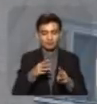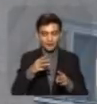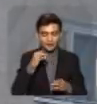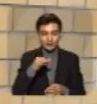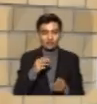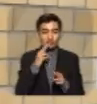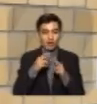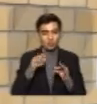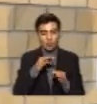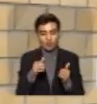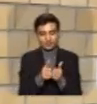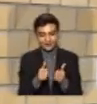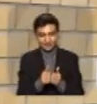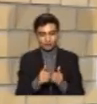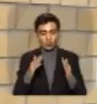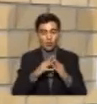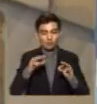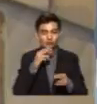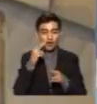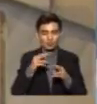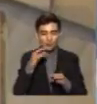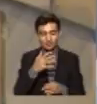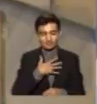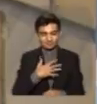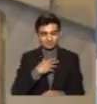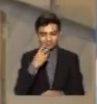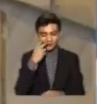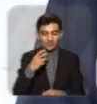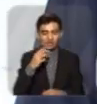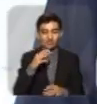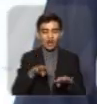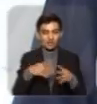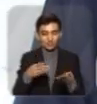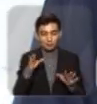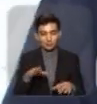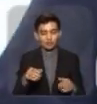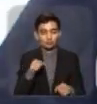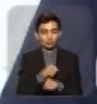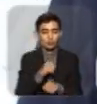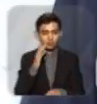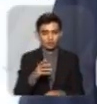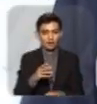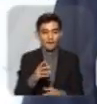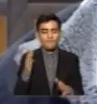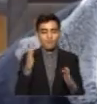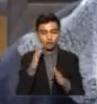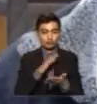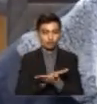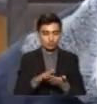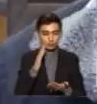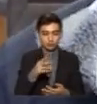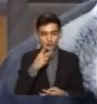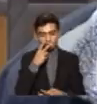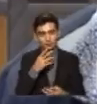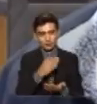что жалобы жителей ближних домов на навязчивые запахи шашлычной прекратятся. Все равно. Воздух-то чистый будет зато. Видно